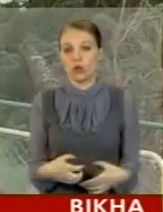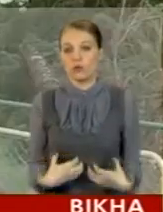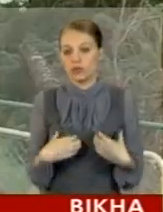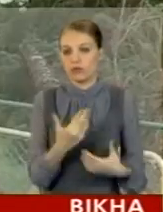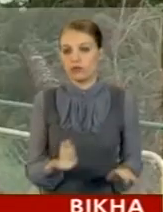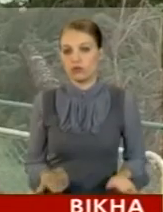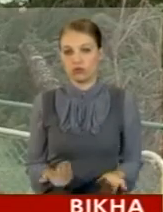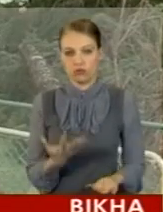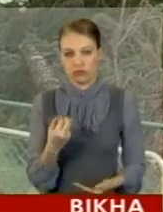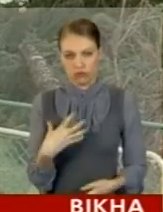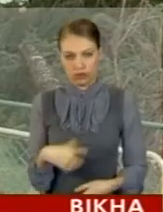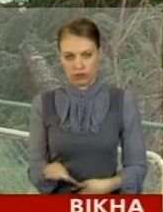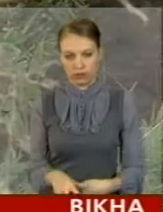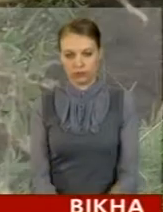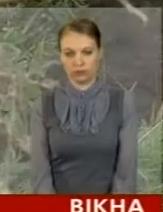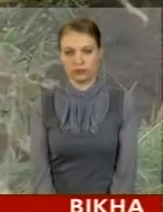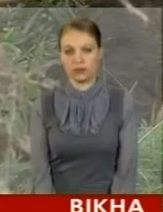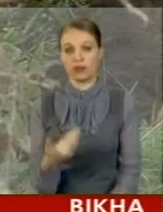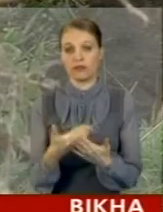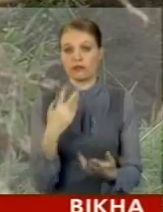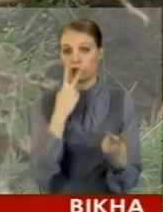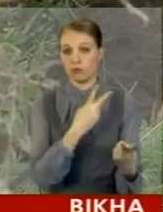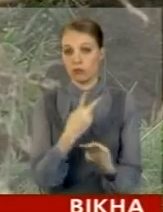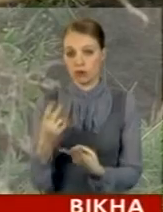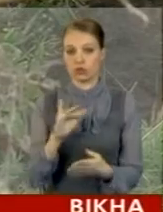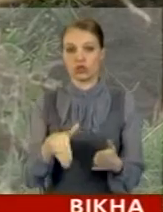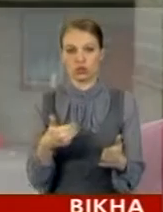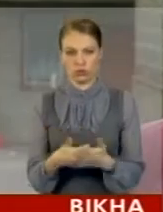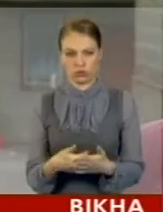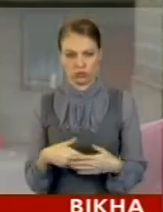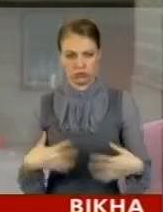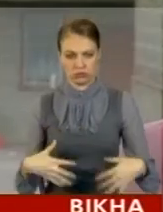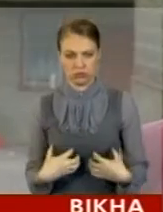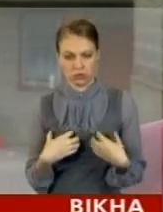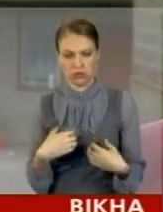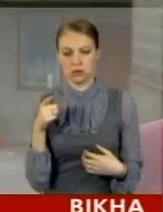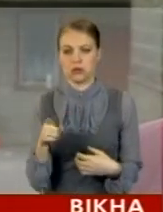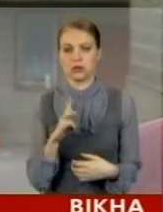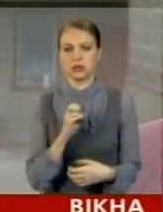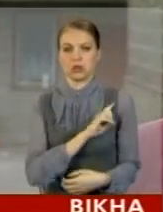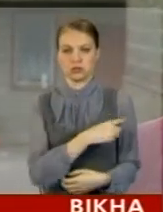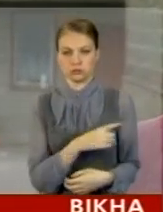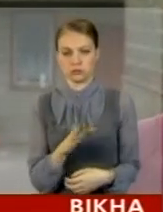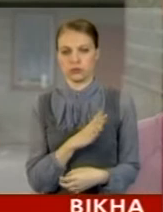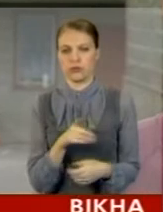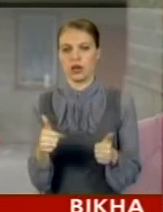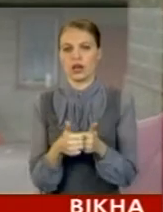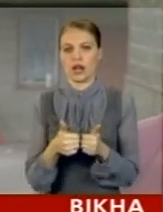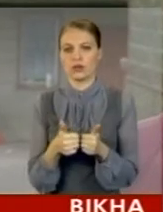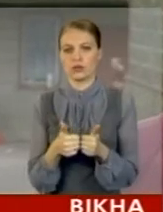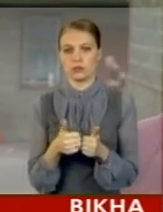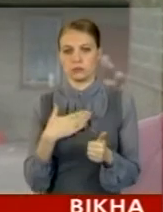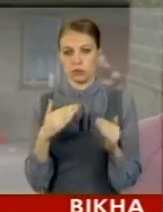страхіття в його житті ще не було. Від побаченого і досі моторошно. Він не широкий був, бо ж тут рядом